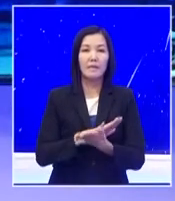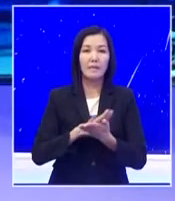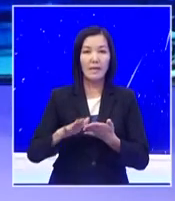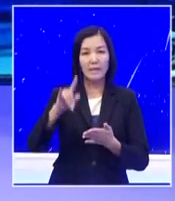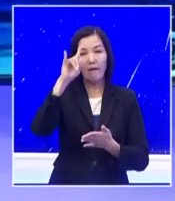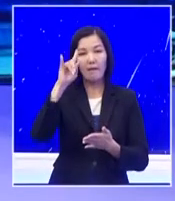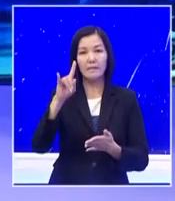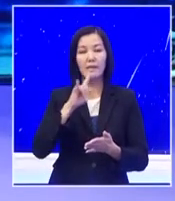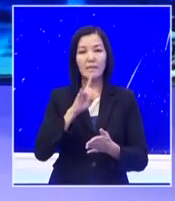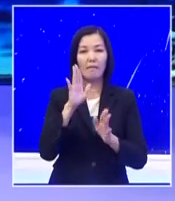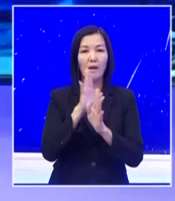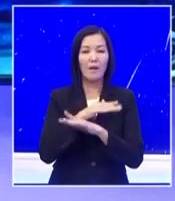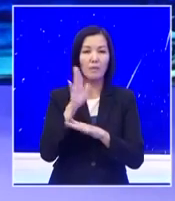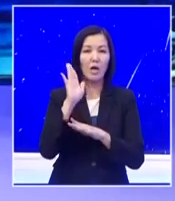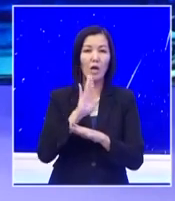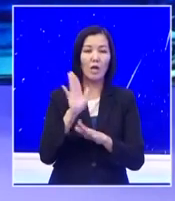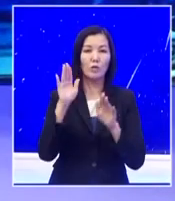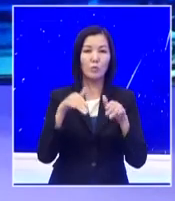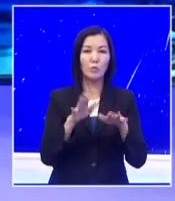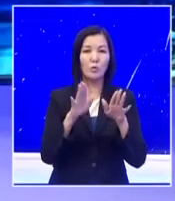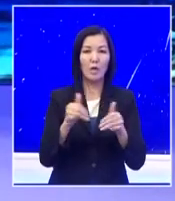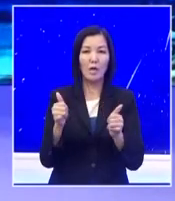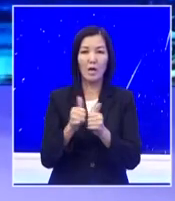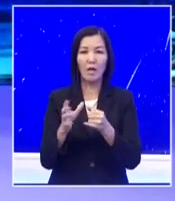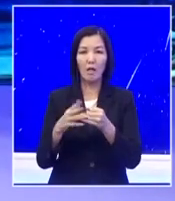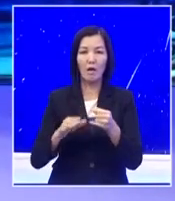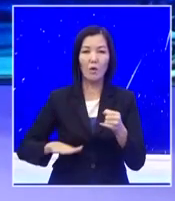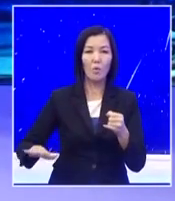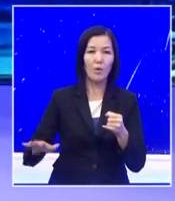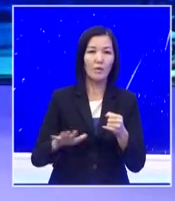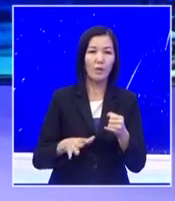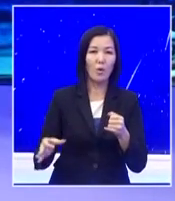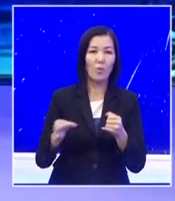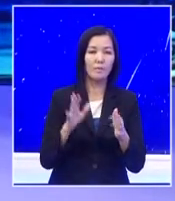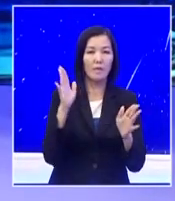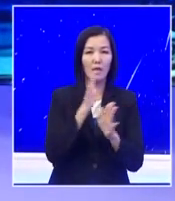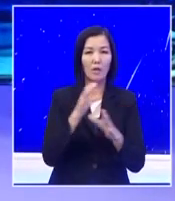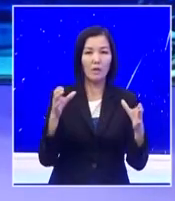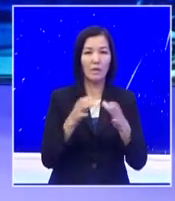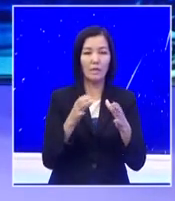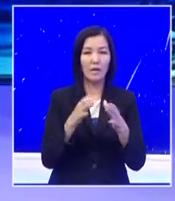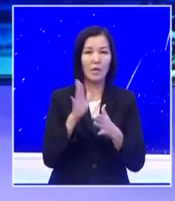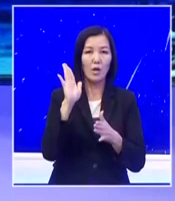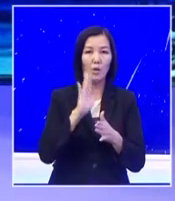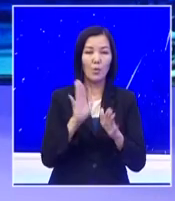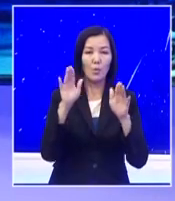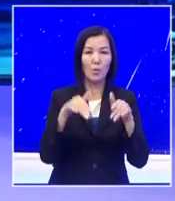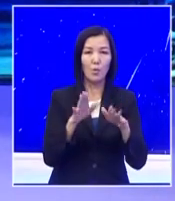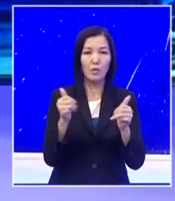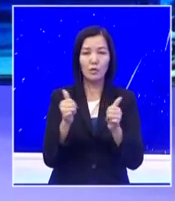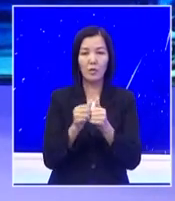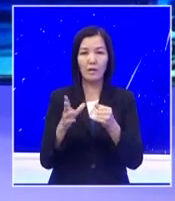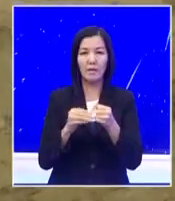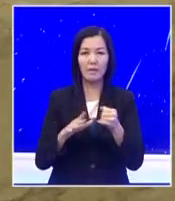Таза Қазақстан Қапшағай жағалауында жергілікті мамандармен облыстық экология департаменті көл жағалауында акция ұйымдастырды.